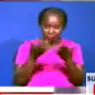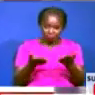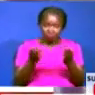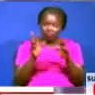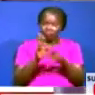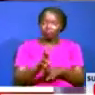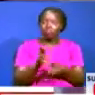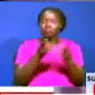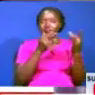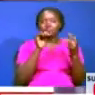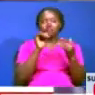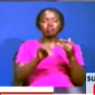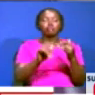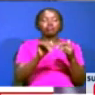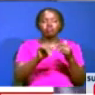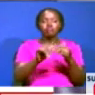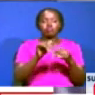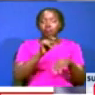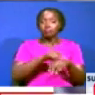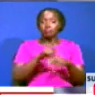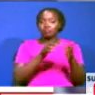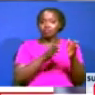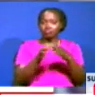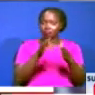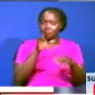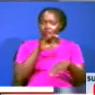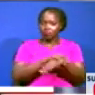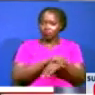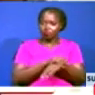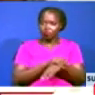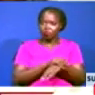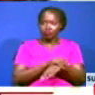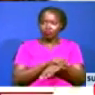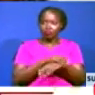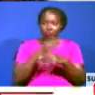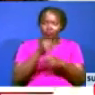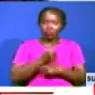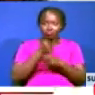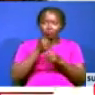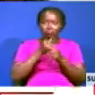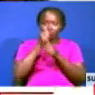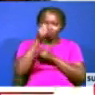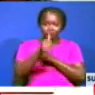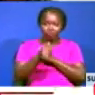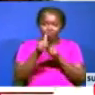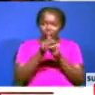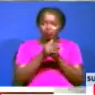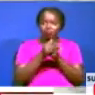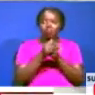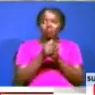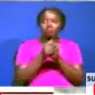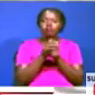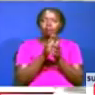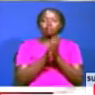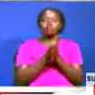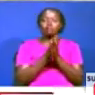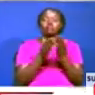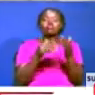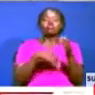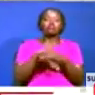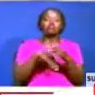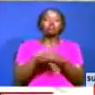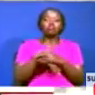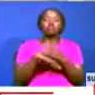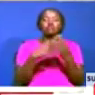hope tunapopata nafasi ama tukipoa nafasi, na imani tutafika mbali. He added that without beach soccer, it's very easy for youths